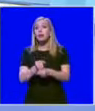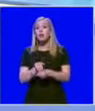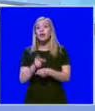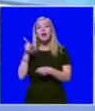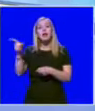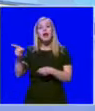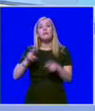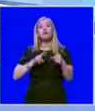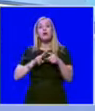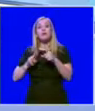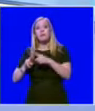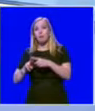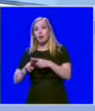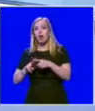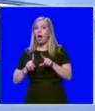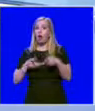сме казали, ако